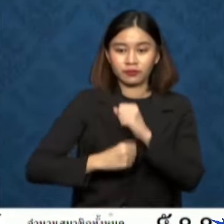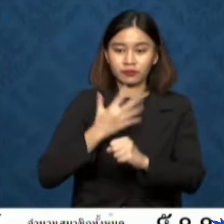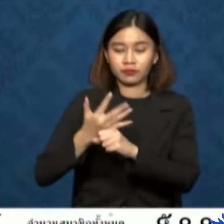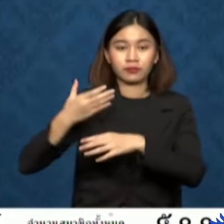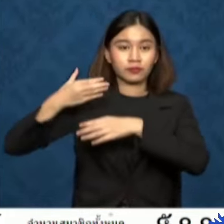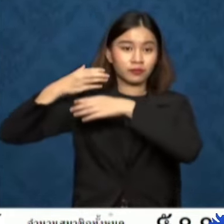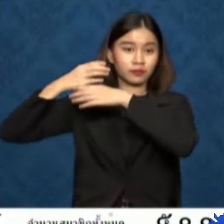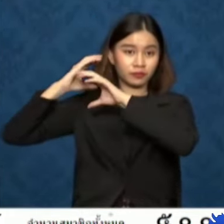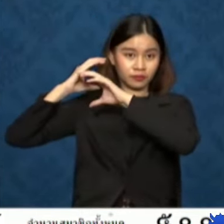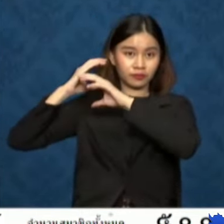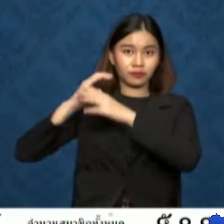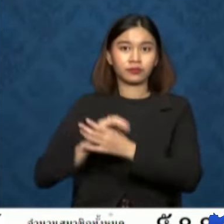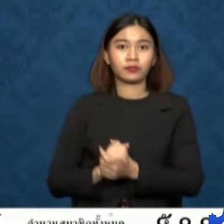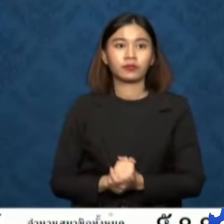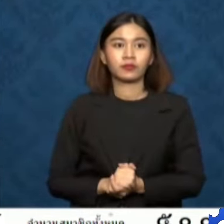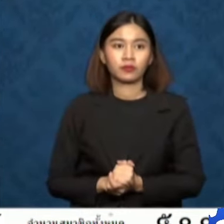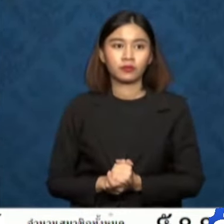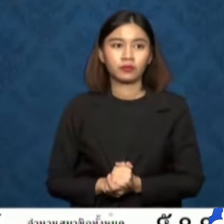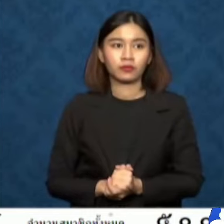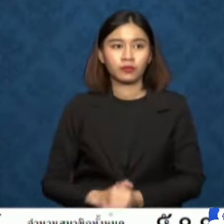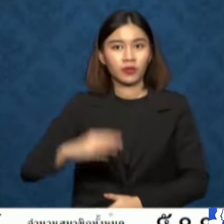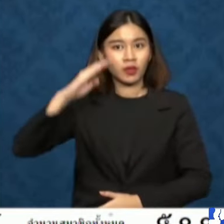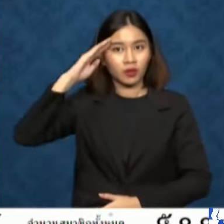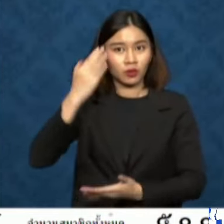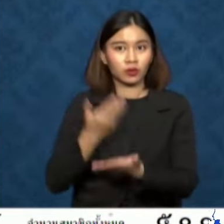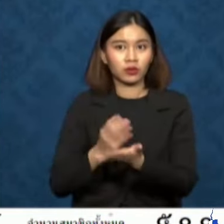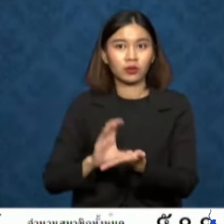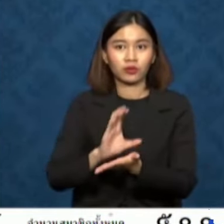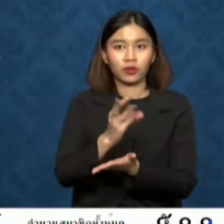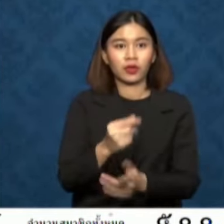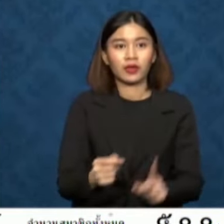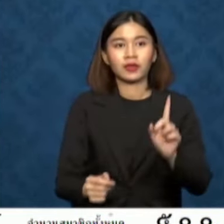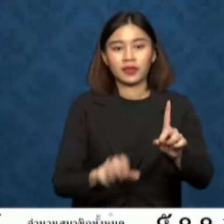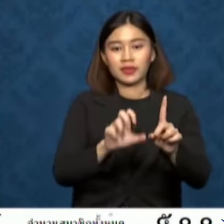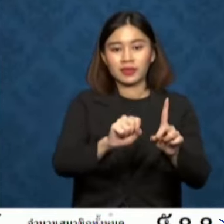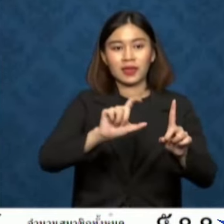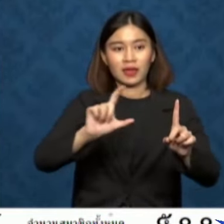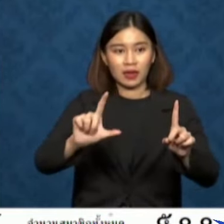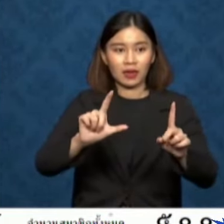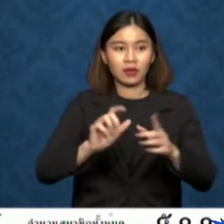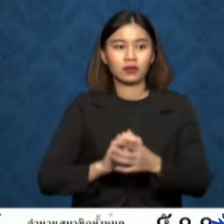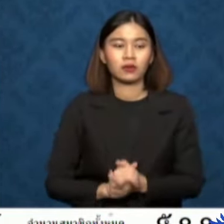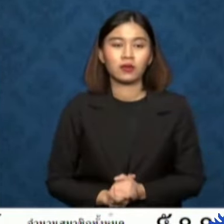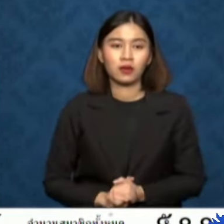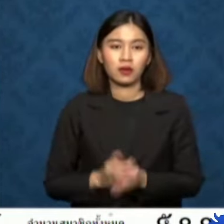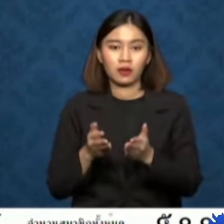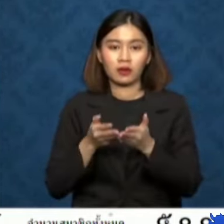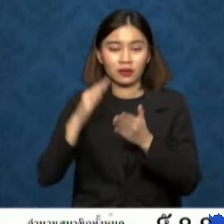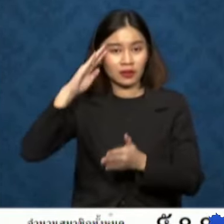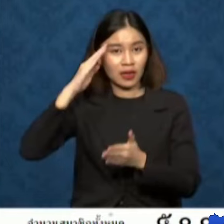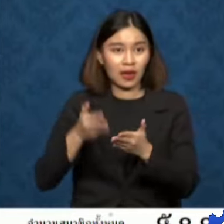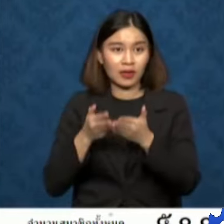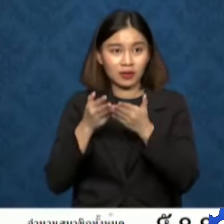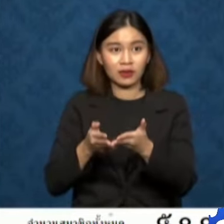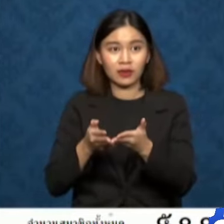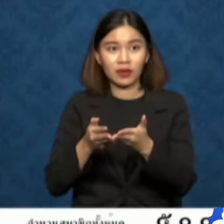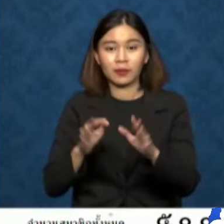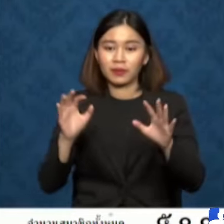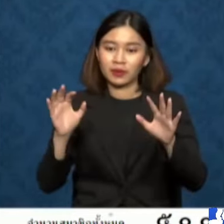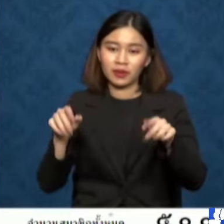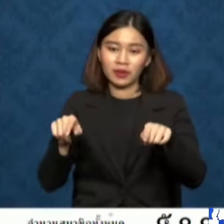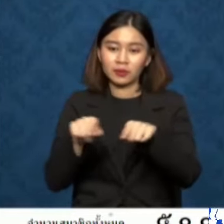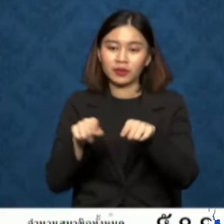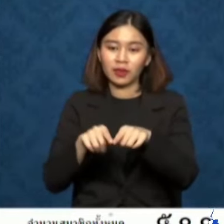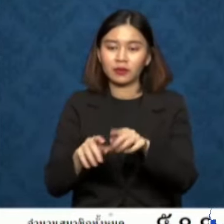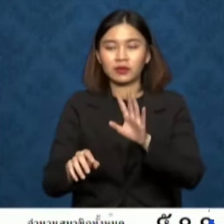หลังครับกองทัพบกได้ประมาณสักปีนึงประมาณ 100แสนล้านครับกองทัพเรือกองทัพอากาศได้พอๆกันประมาณ